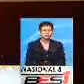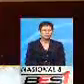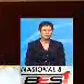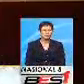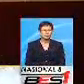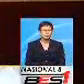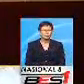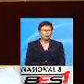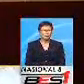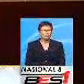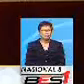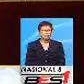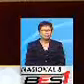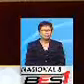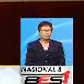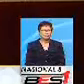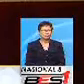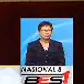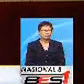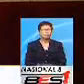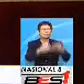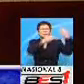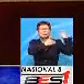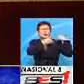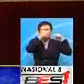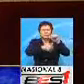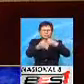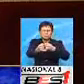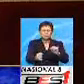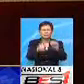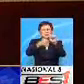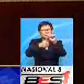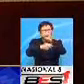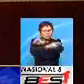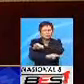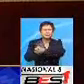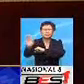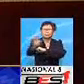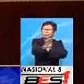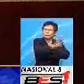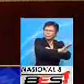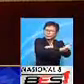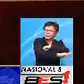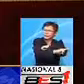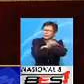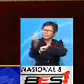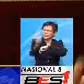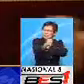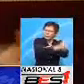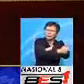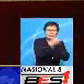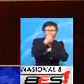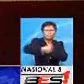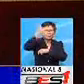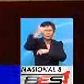pekerja bagi peranan kepada setiap jabatan di setiap negeri ini lebih